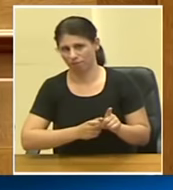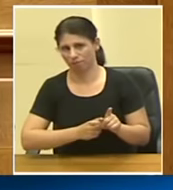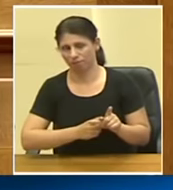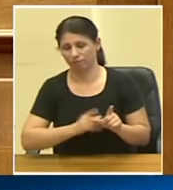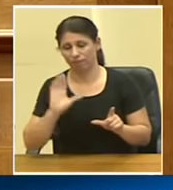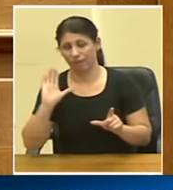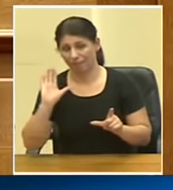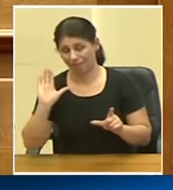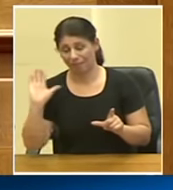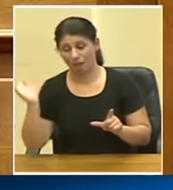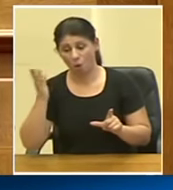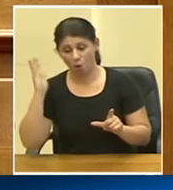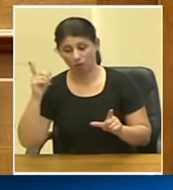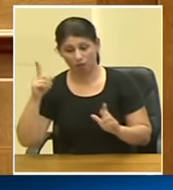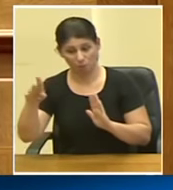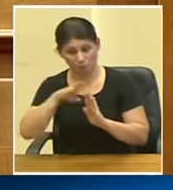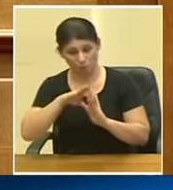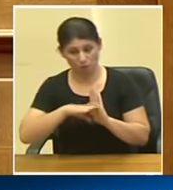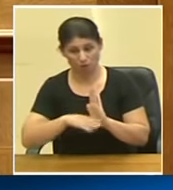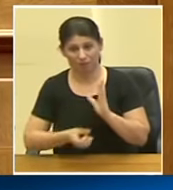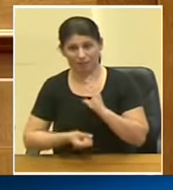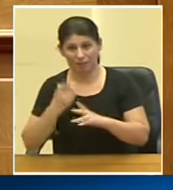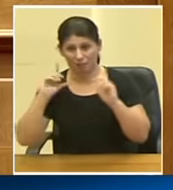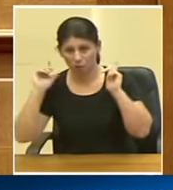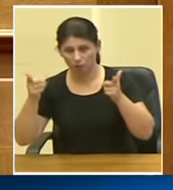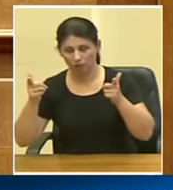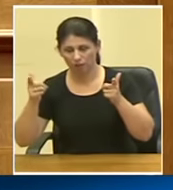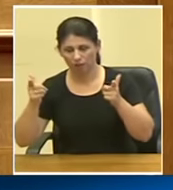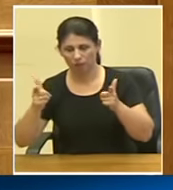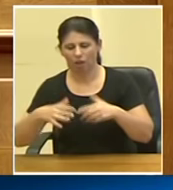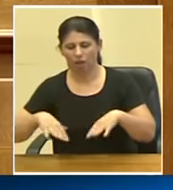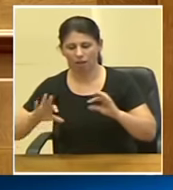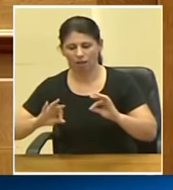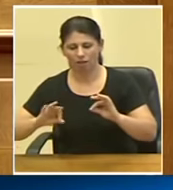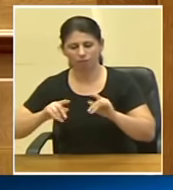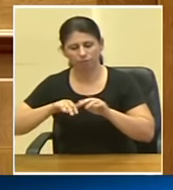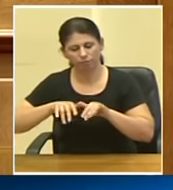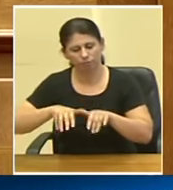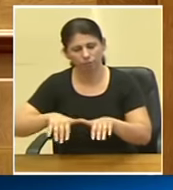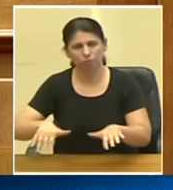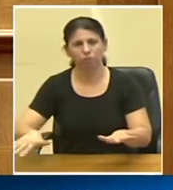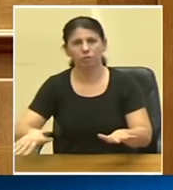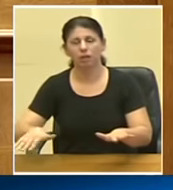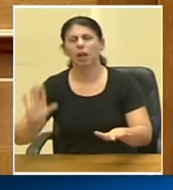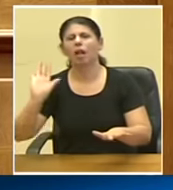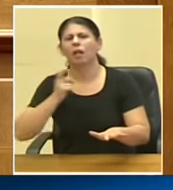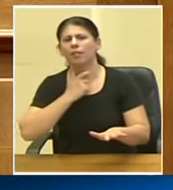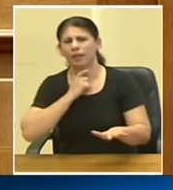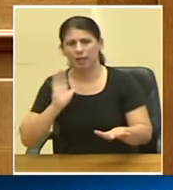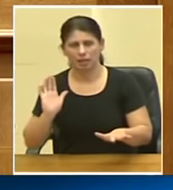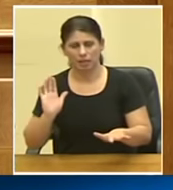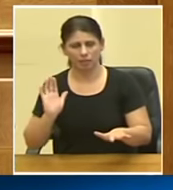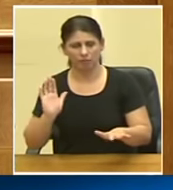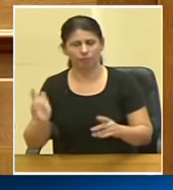όταν το πρόγραμμα της Νέας Δημοκρατίας θα ξεδιπλωθεί και δεν είναι ανάγκη να